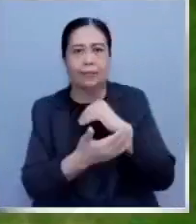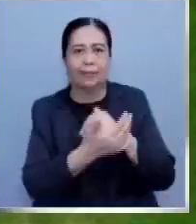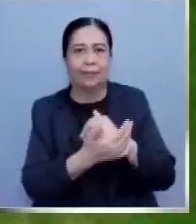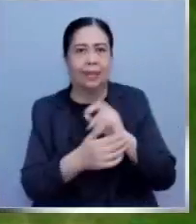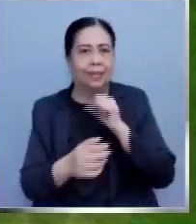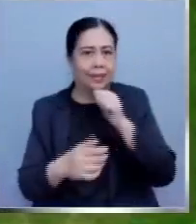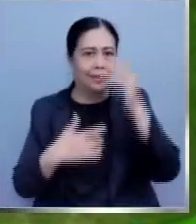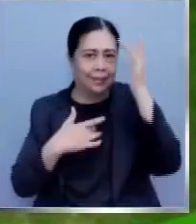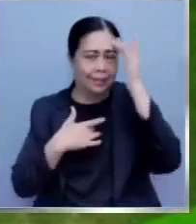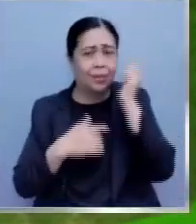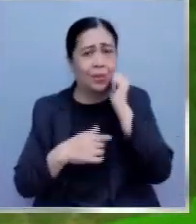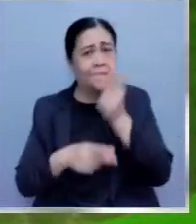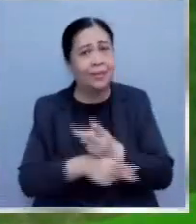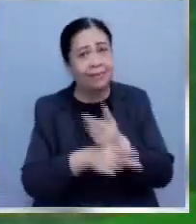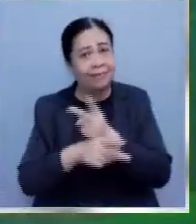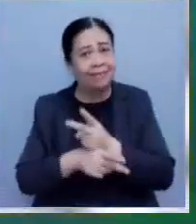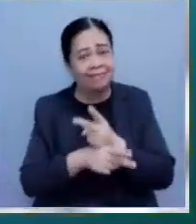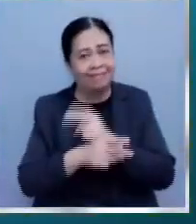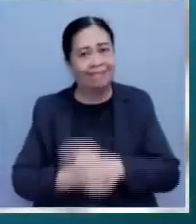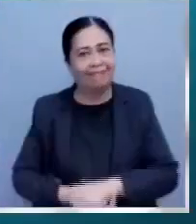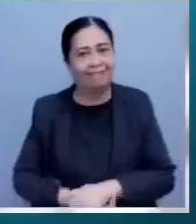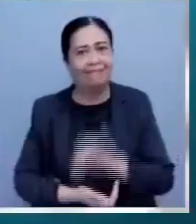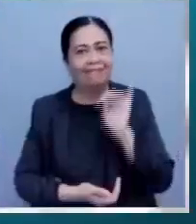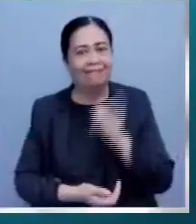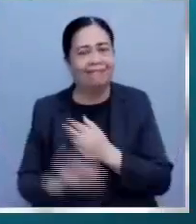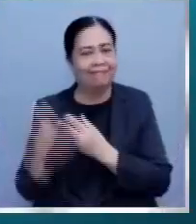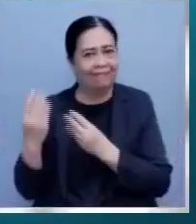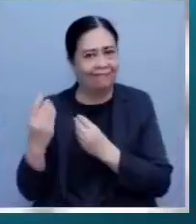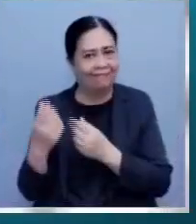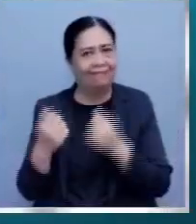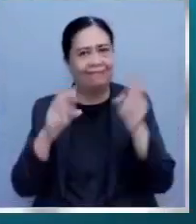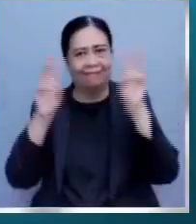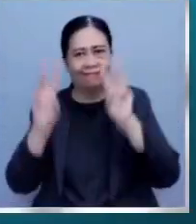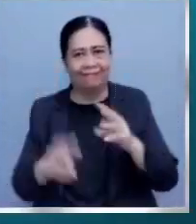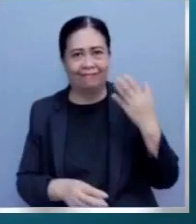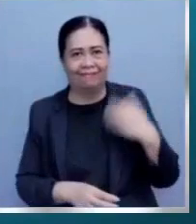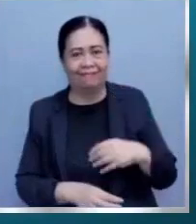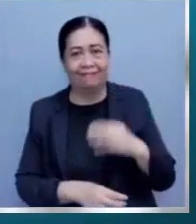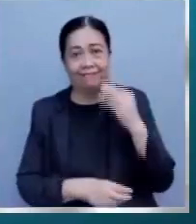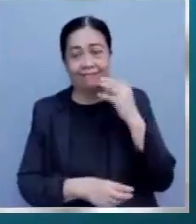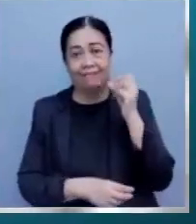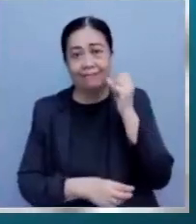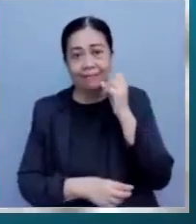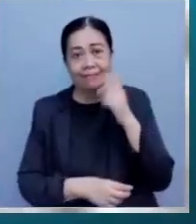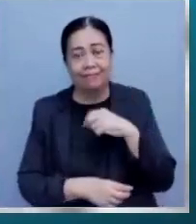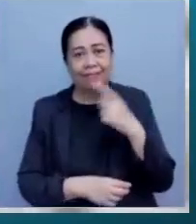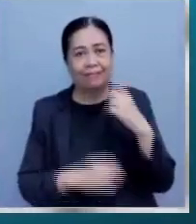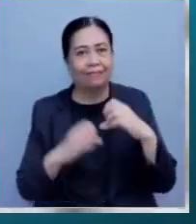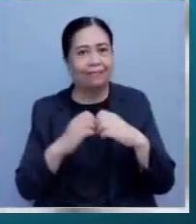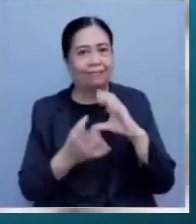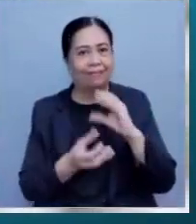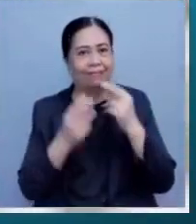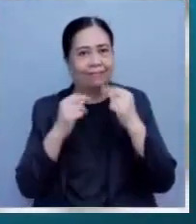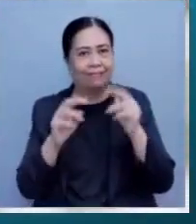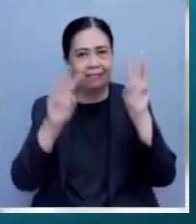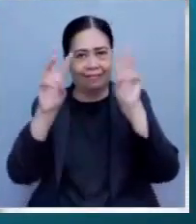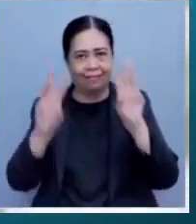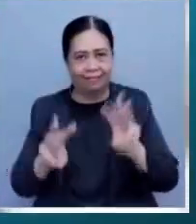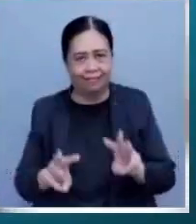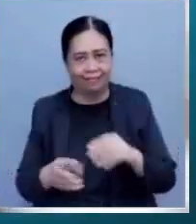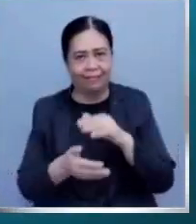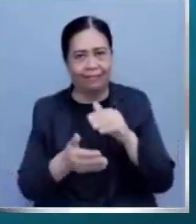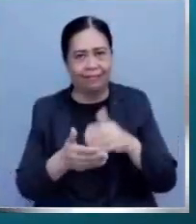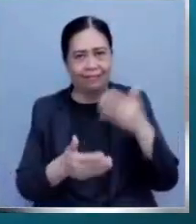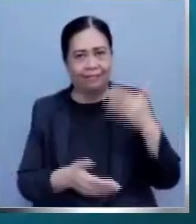Mag-ingat lagi mga kapuso. Yan ho muna ang latest sa lagay ng panahon. Ako po si Maureen Shrivers para sa GMA Integrated News Weather Center. Kami ang